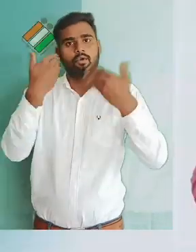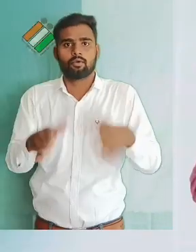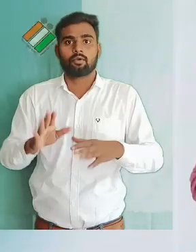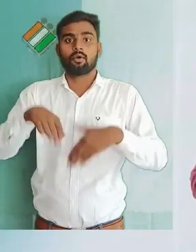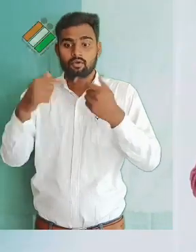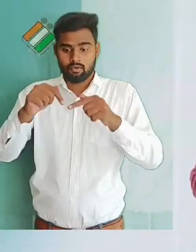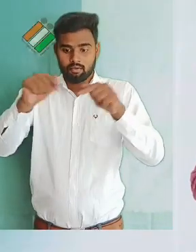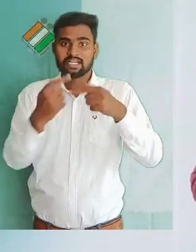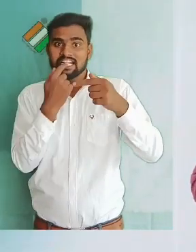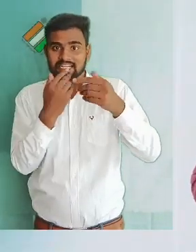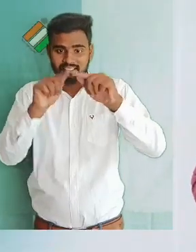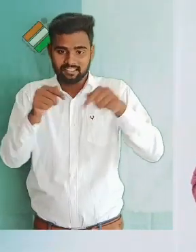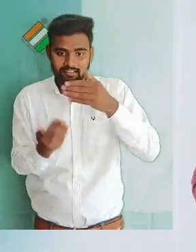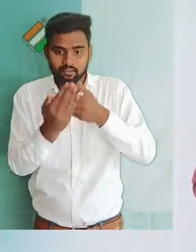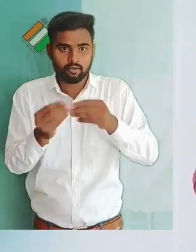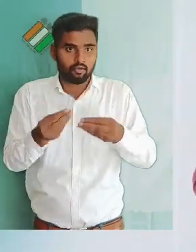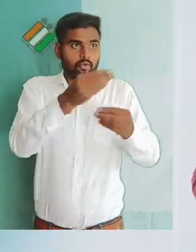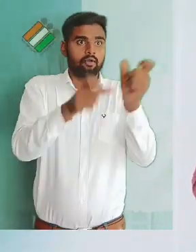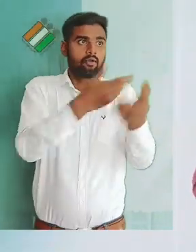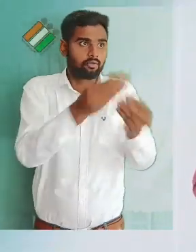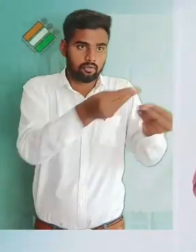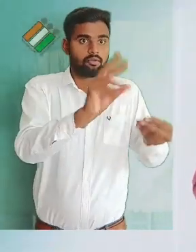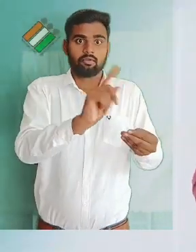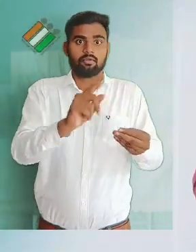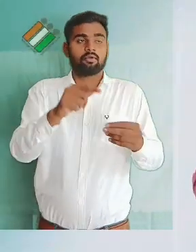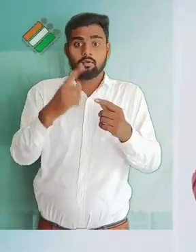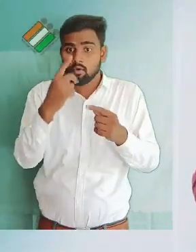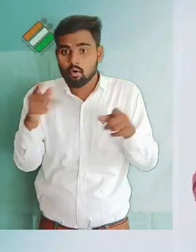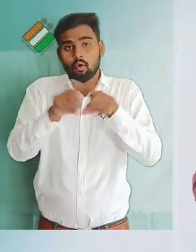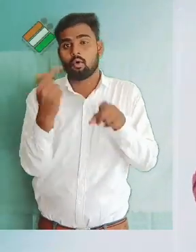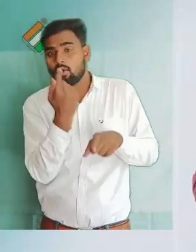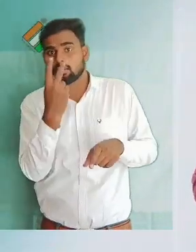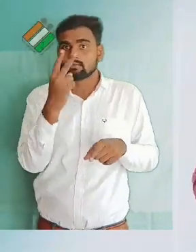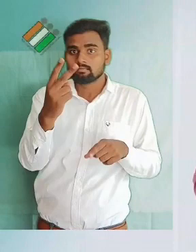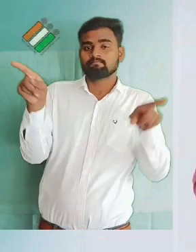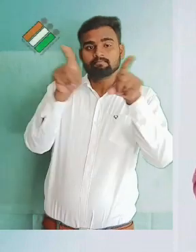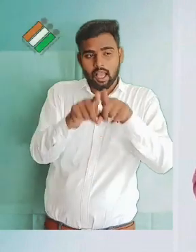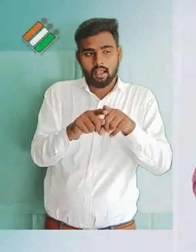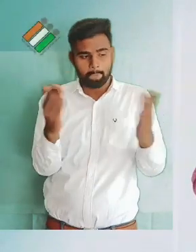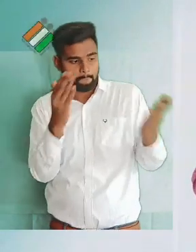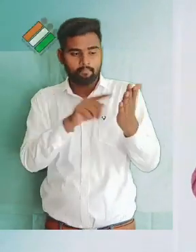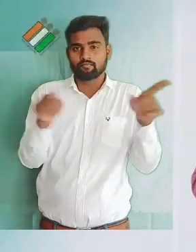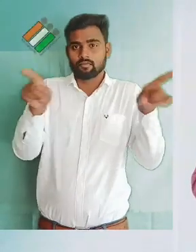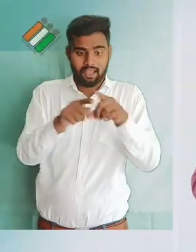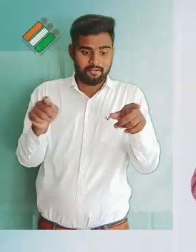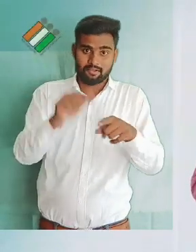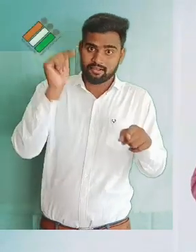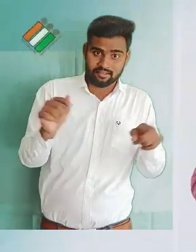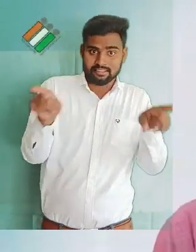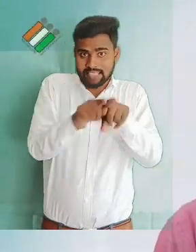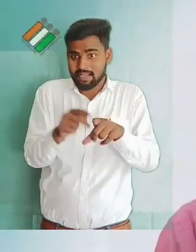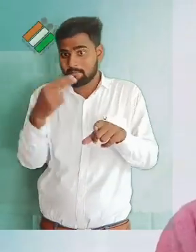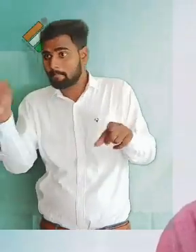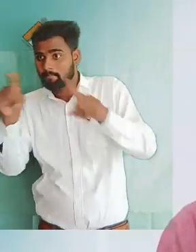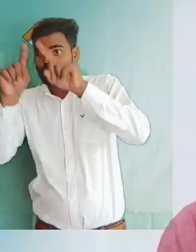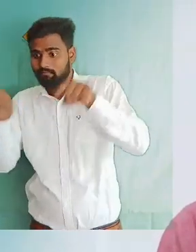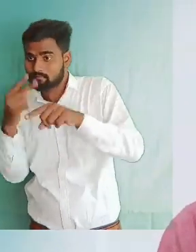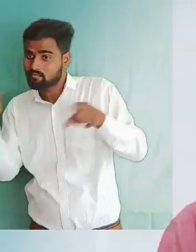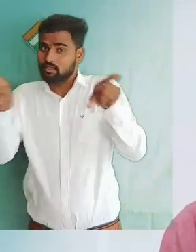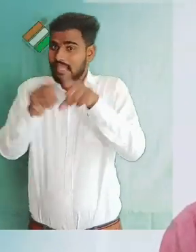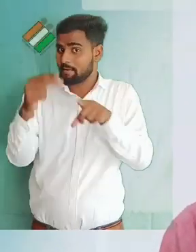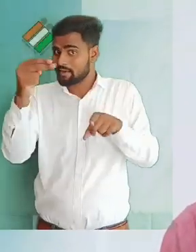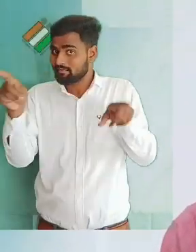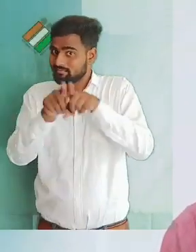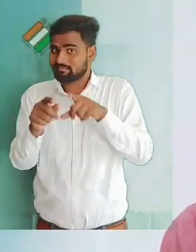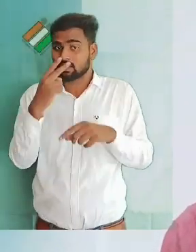जाएगी। आपको सिर्फ ये देखना है कि आपने जिस उम्मीदवार के नाम पर बटन दबाया है पर्ची में भी वही दिख रहा है या नहीं। यदि ऐसा नहीं